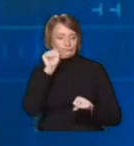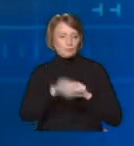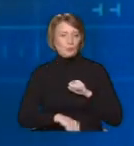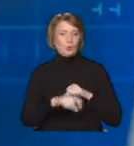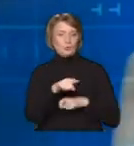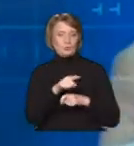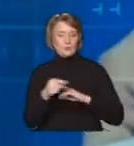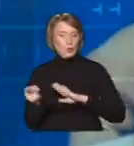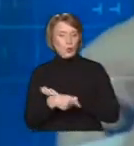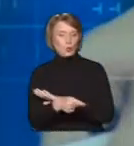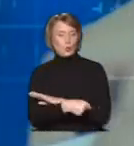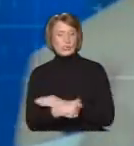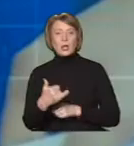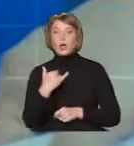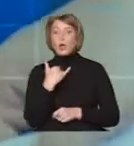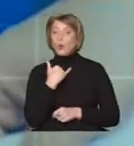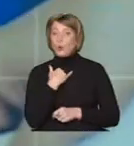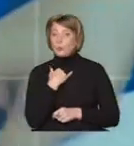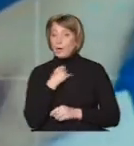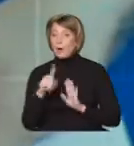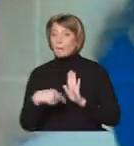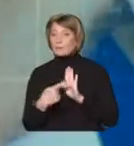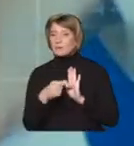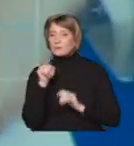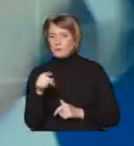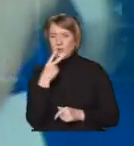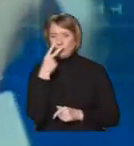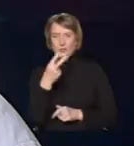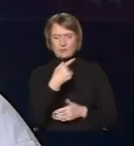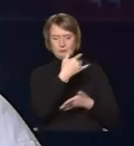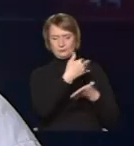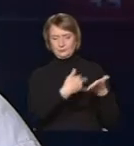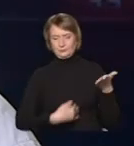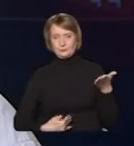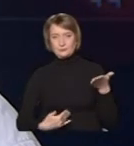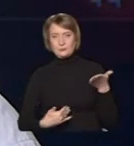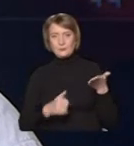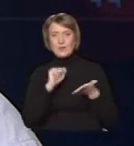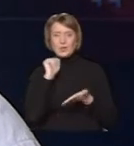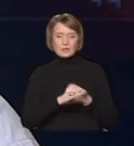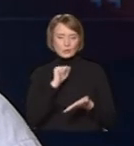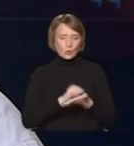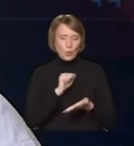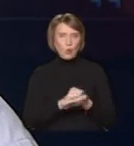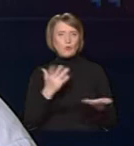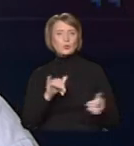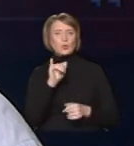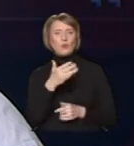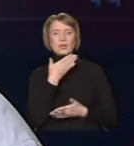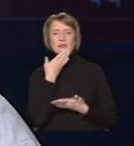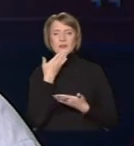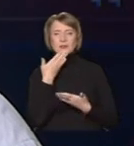Так. У мене з цього витікає питання. Ви показували якусь там листівочку надруковану на різографі, ви кажете, що у вас